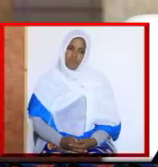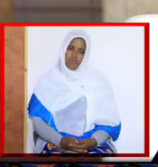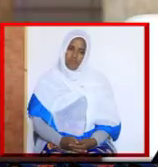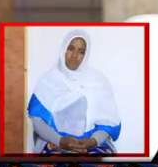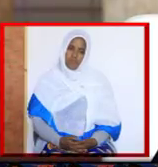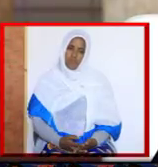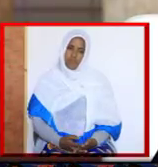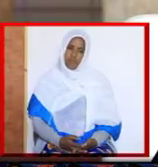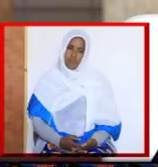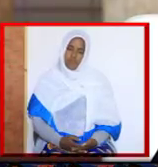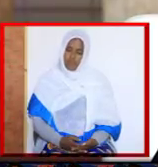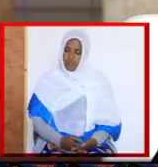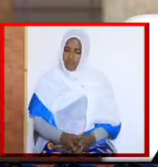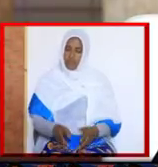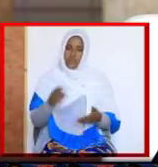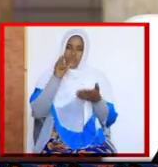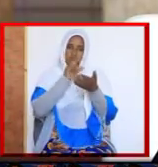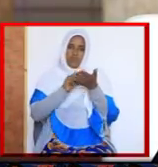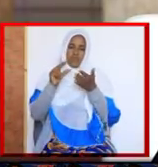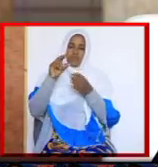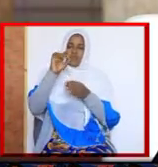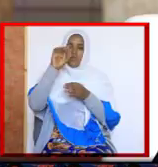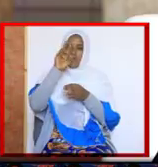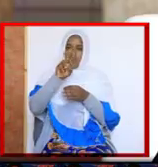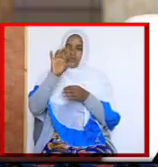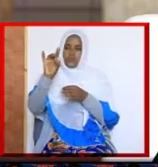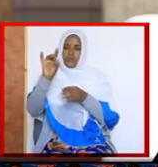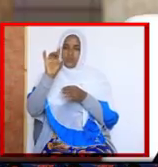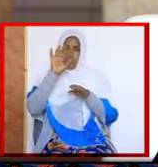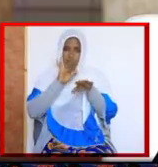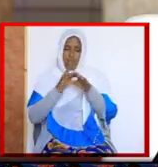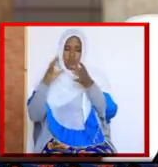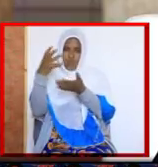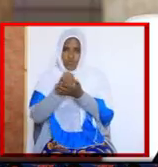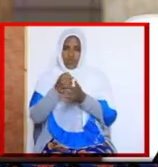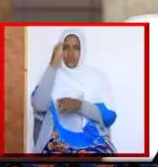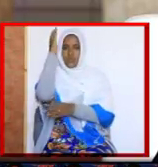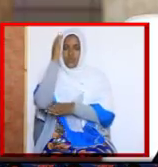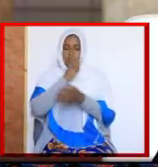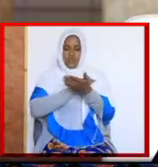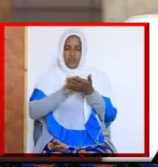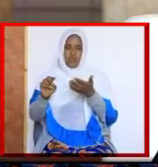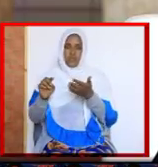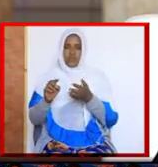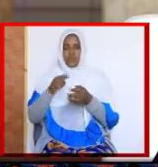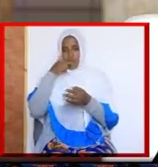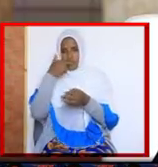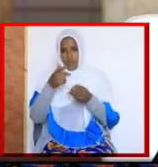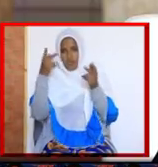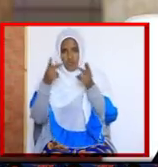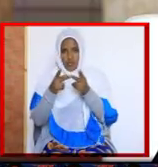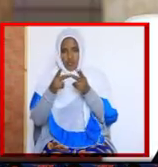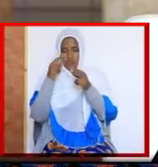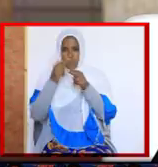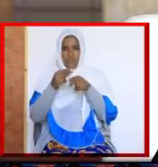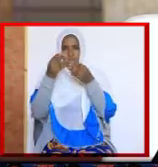ዘጸአት 28 ላይ ያለውን ወስዶ እግዚአብሔር ይህችን ዕለት ቀደስኳት አለ። እንግዲህ ቅድስት መባል በዚያ የተወሰደ ሲሆን ምሳሌው ግን በዘመነ ኖህ